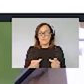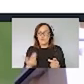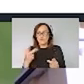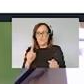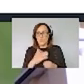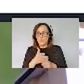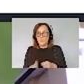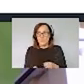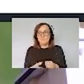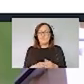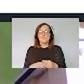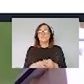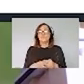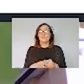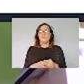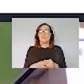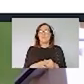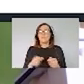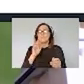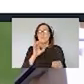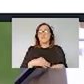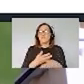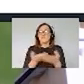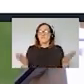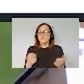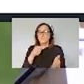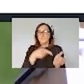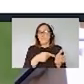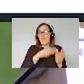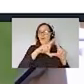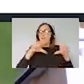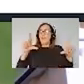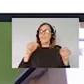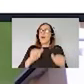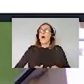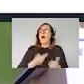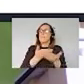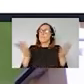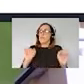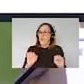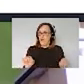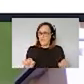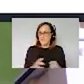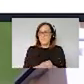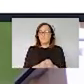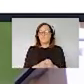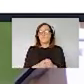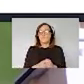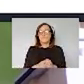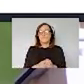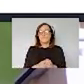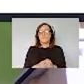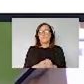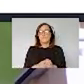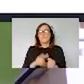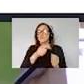3 minuty poza czasem. Drodzy Państwo, ta kartka była po to też, żeby Państwa aktywizować i żeby też... To